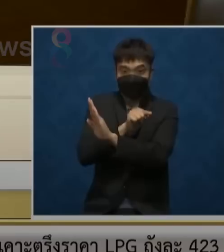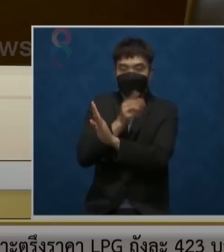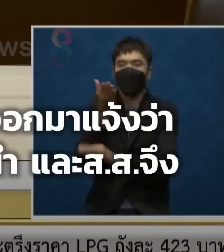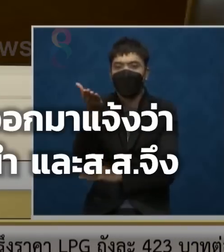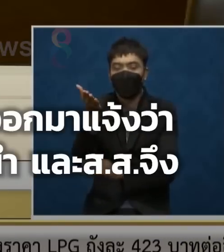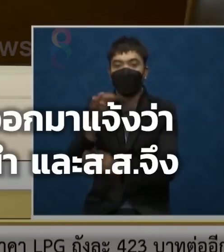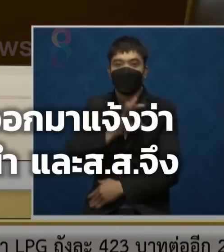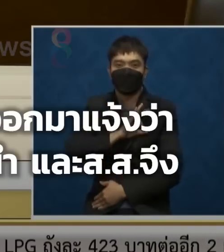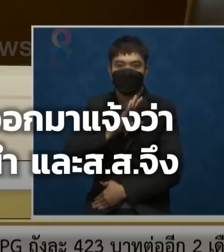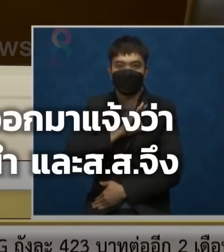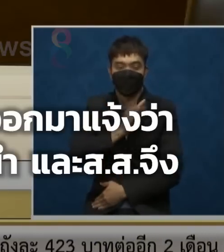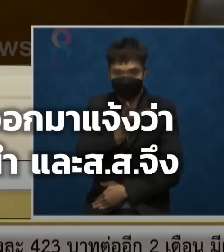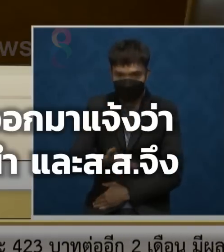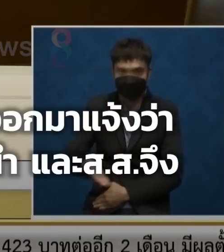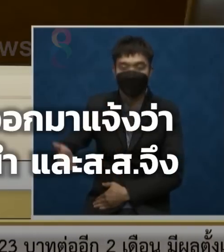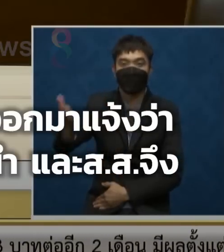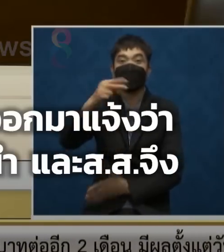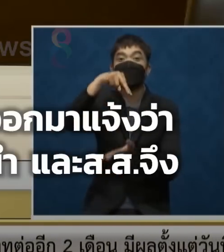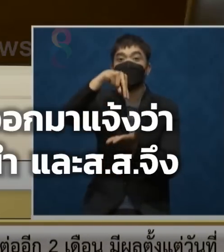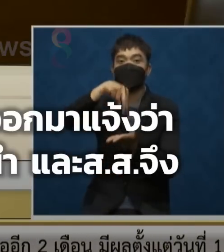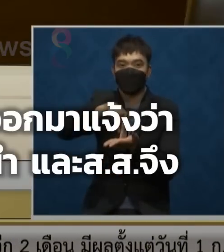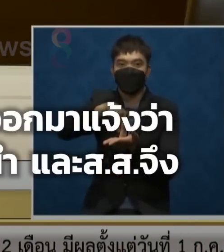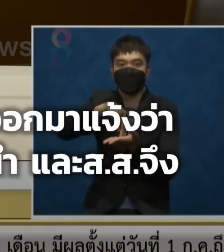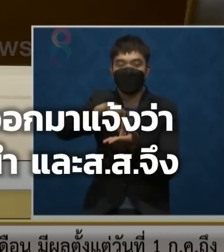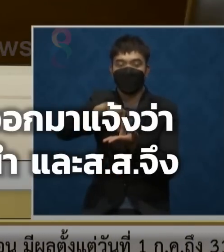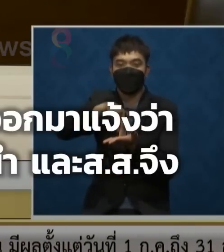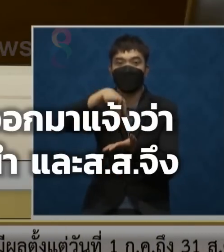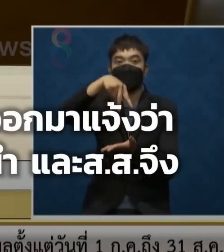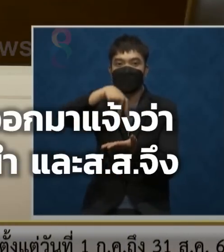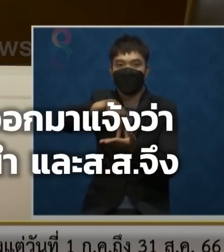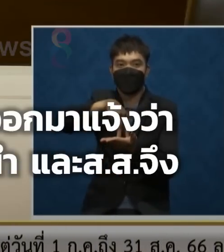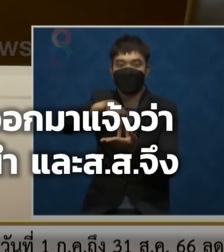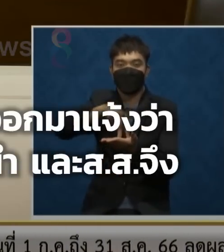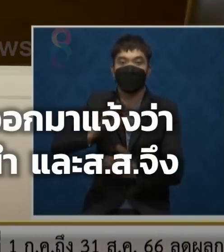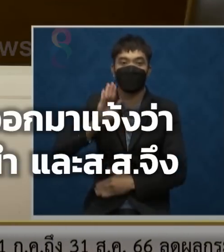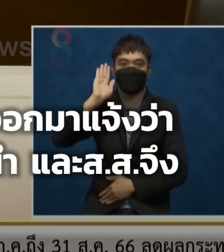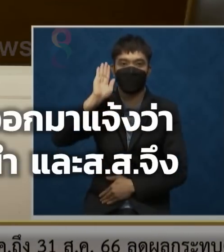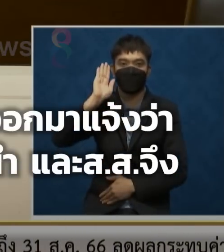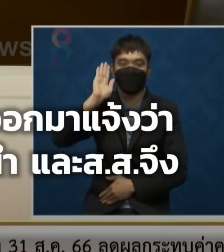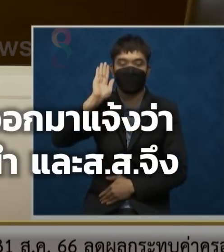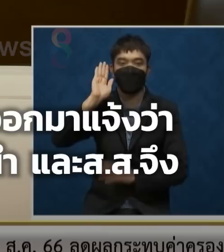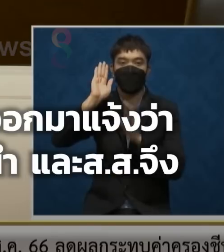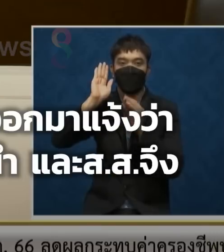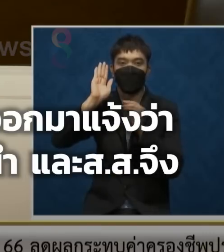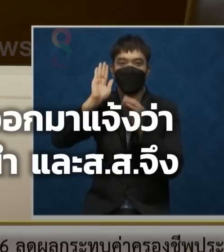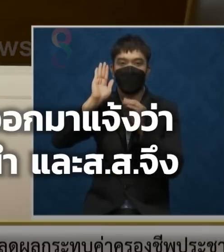สมาชิกทุกท่านนะครับได้โปรดยืนขึ้นเพื่อปฏิญาณตน